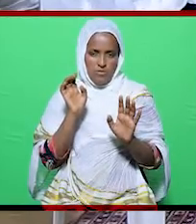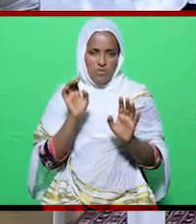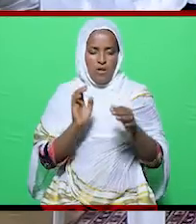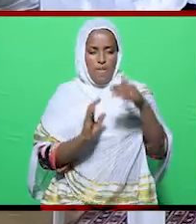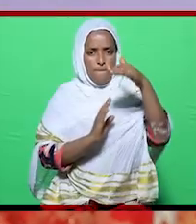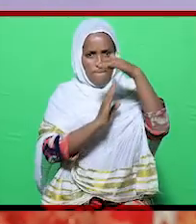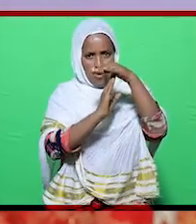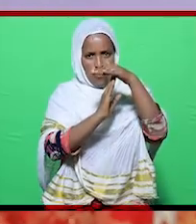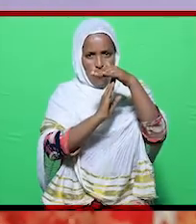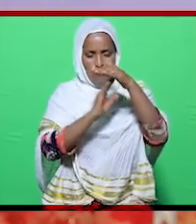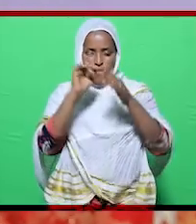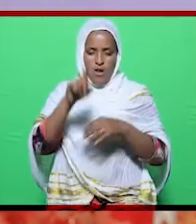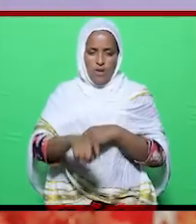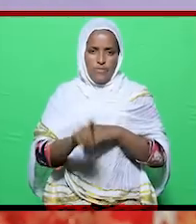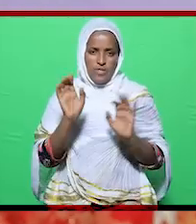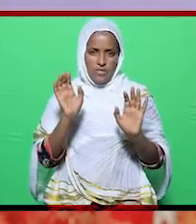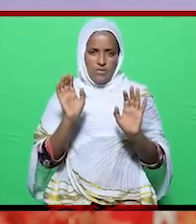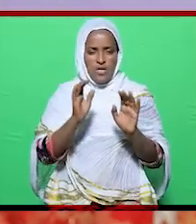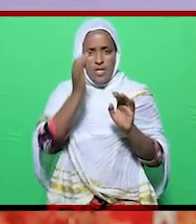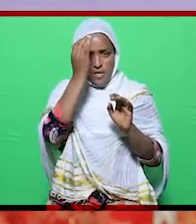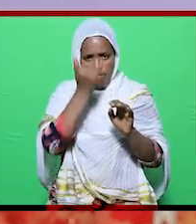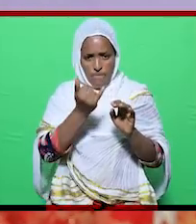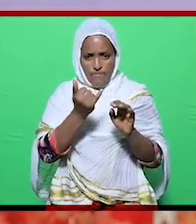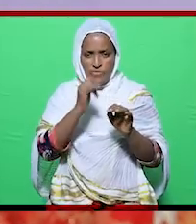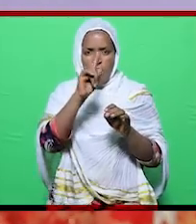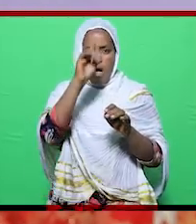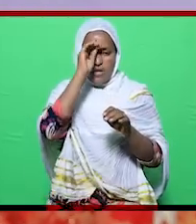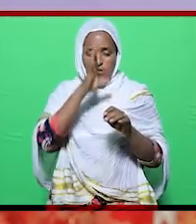ይሄ አካሄድ መታረም አለበት፣